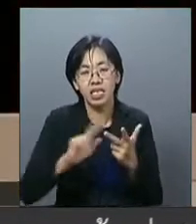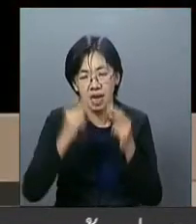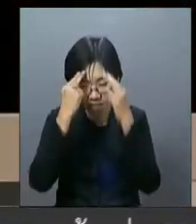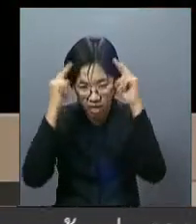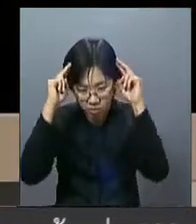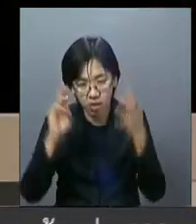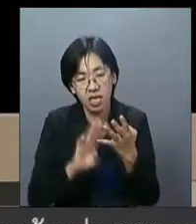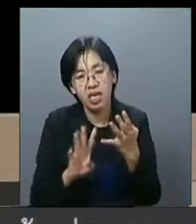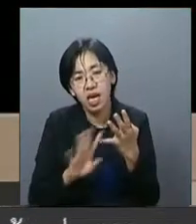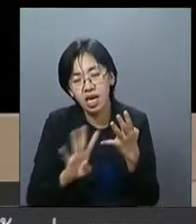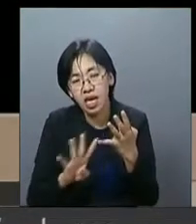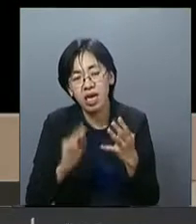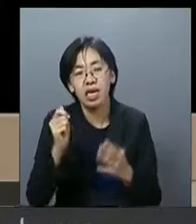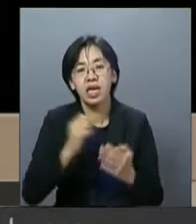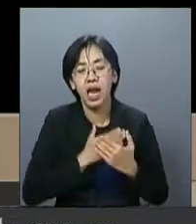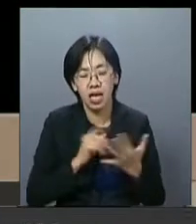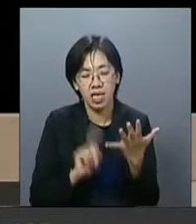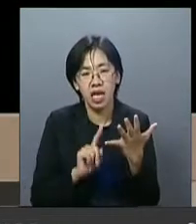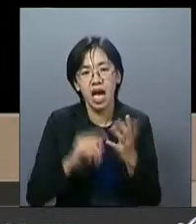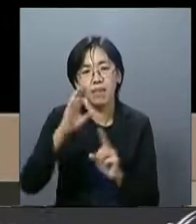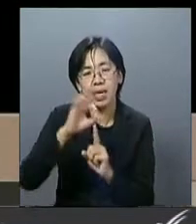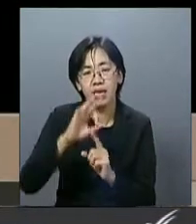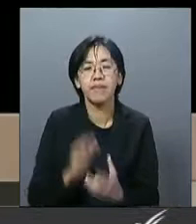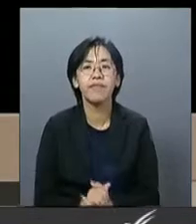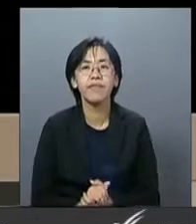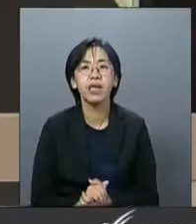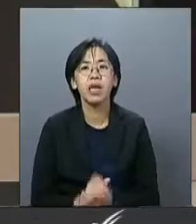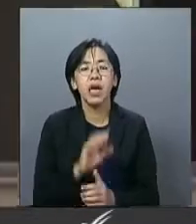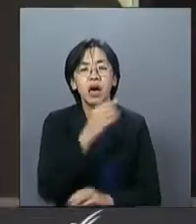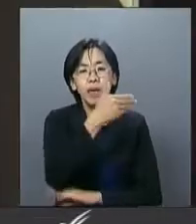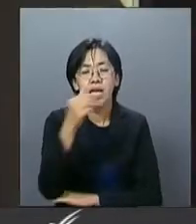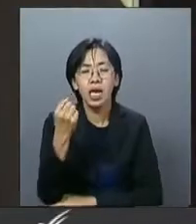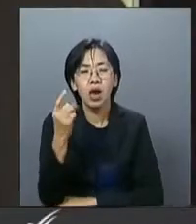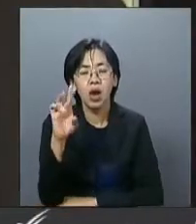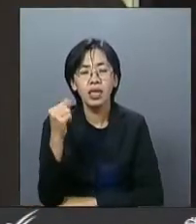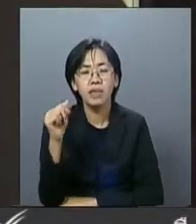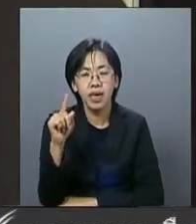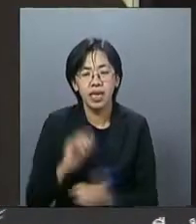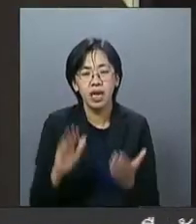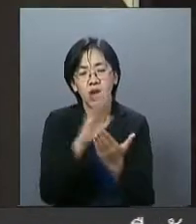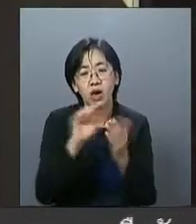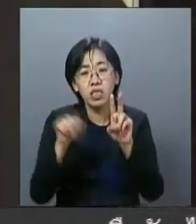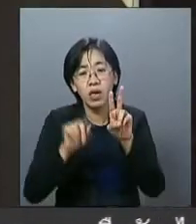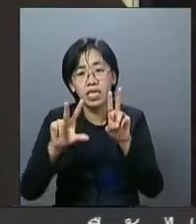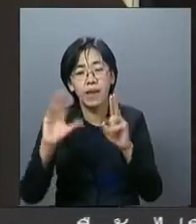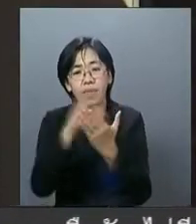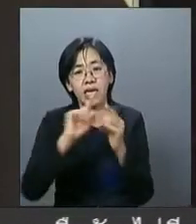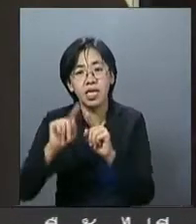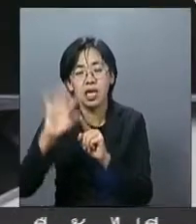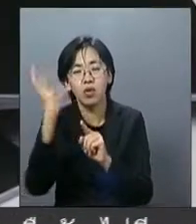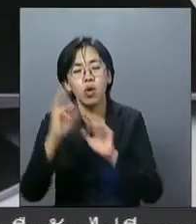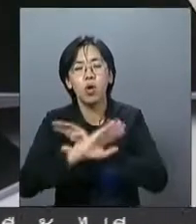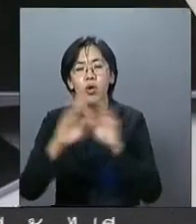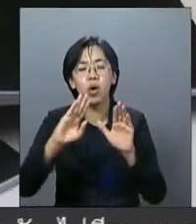รักและปากีสถานขณะที่141ประเทศหรือมากกว่า2ใน3ของประเทศทั่วโลกยกเลิกโทษประหารชีวิต